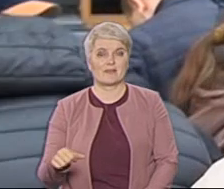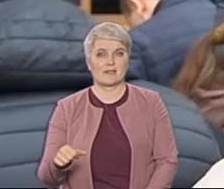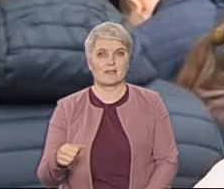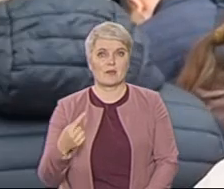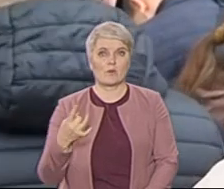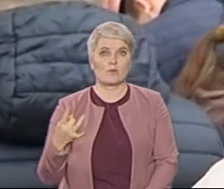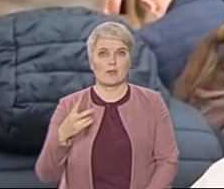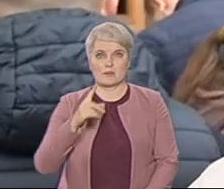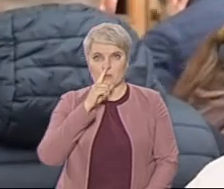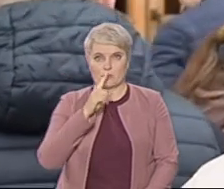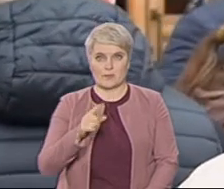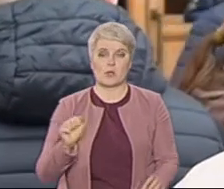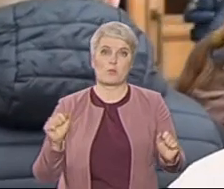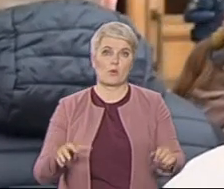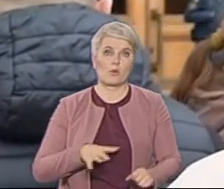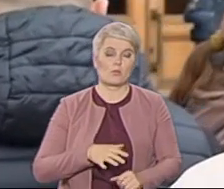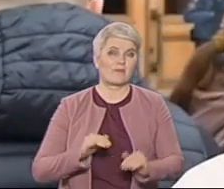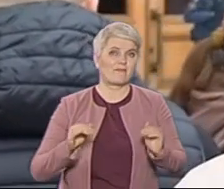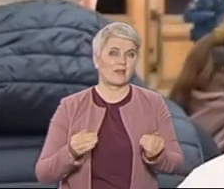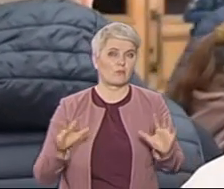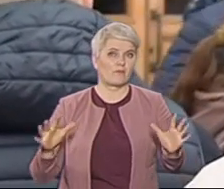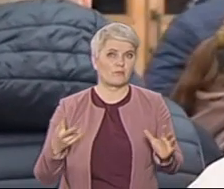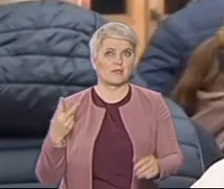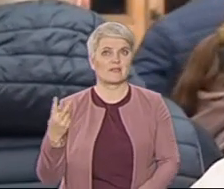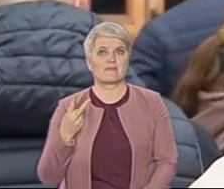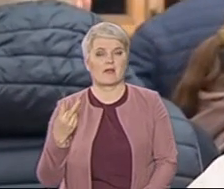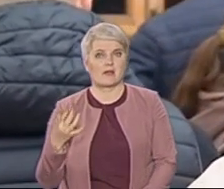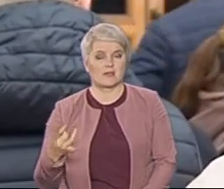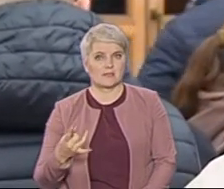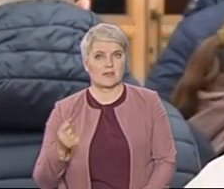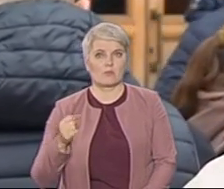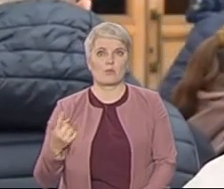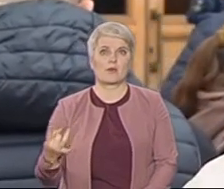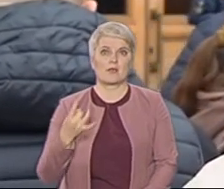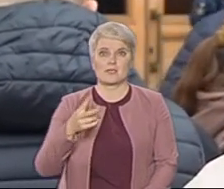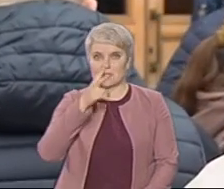один раз на місяць, можуть бути в крайньому випадку 2, можуть бути один раз на 3 місяці.